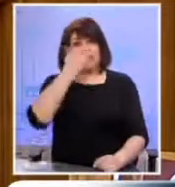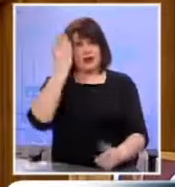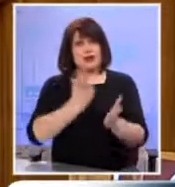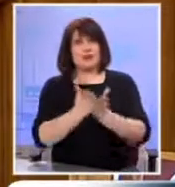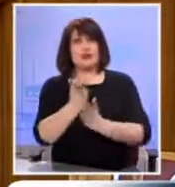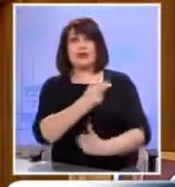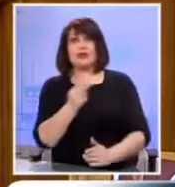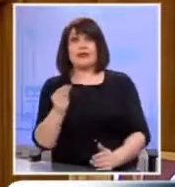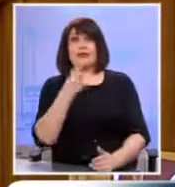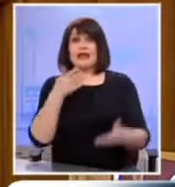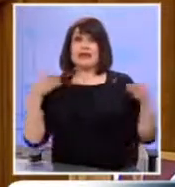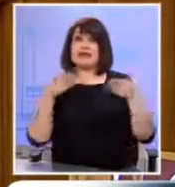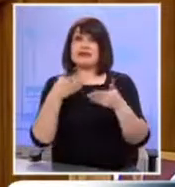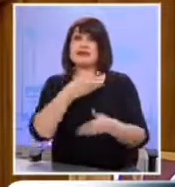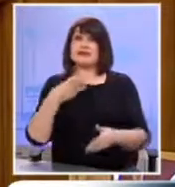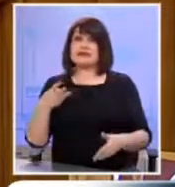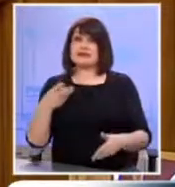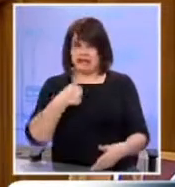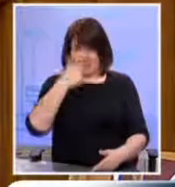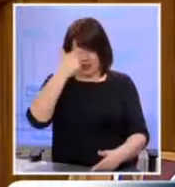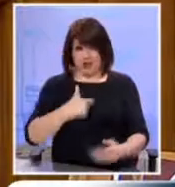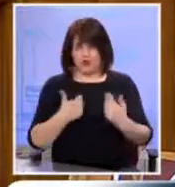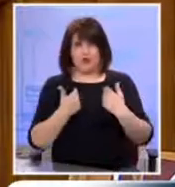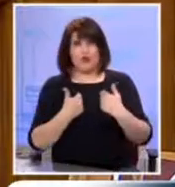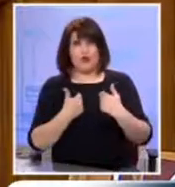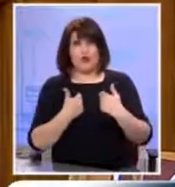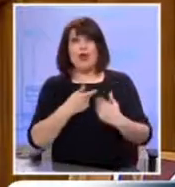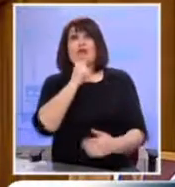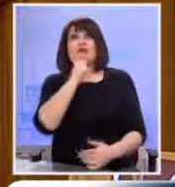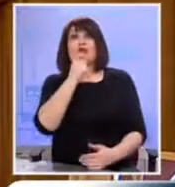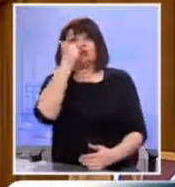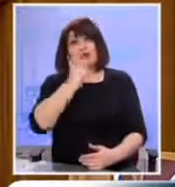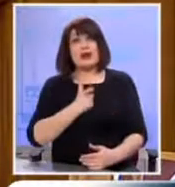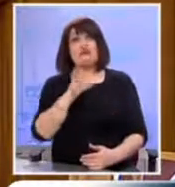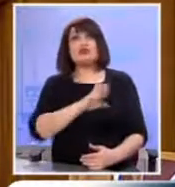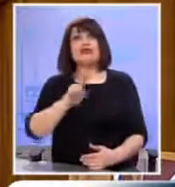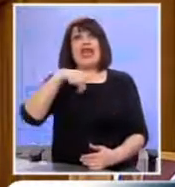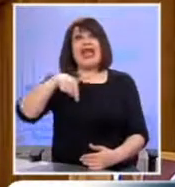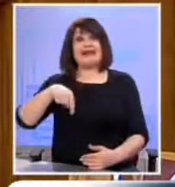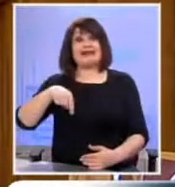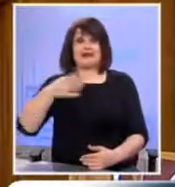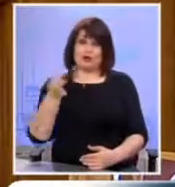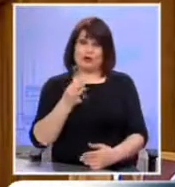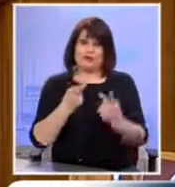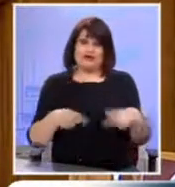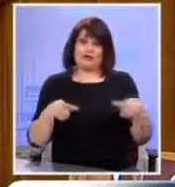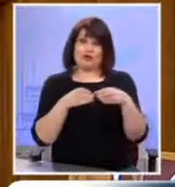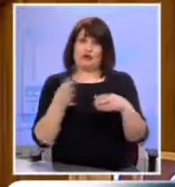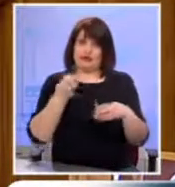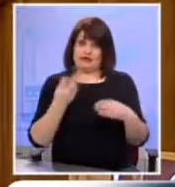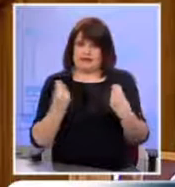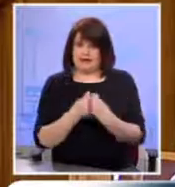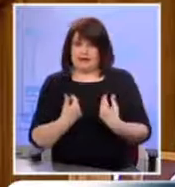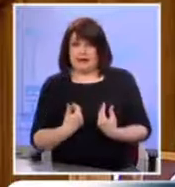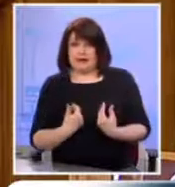γιατί η εισηγήτρια του ΣΥΡΙΖΑ, δηλαδή εγώ, είμαι δημοσιογράφος της ΕΡΤ. Επειδή μπήκε και στην Επιτροπή το θέμα,